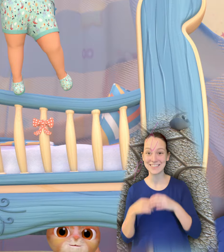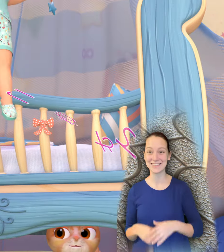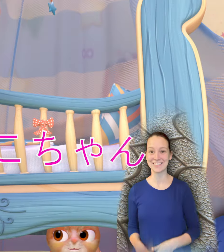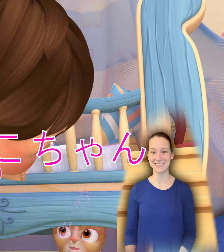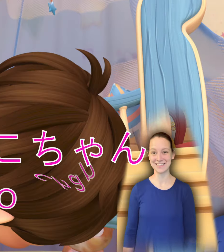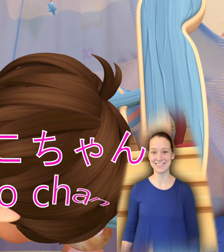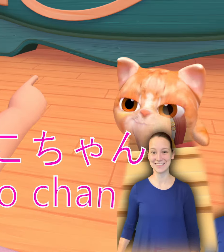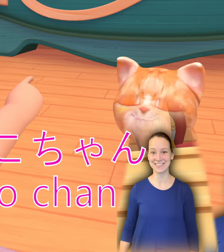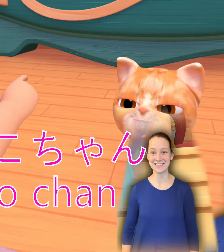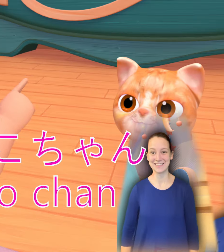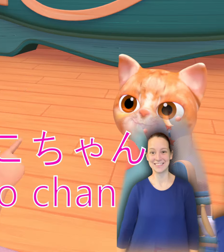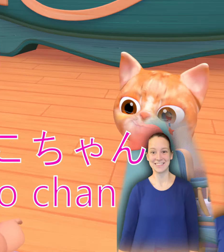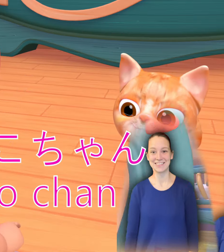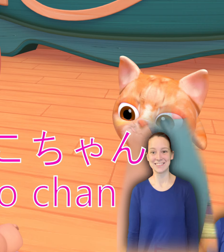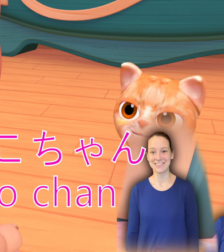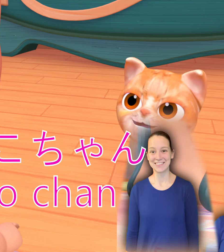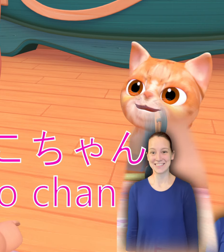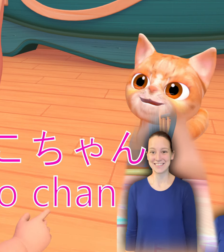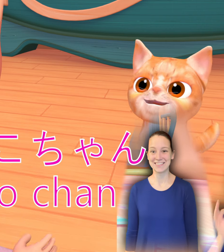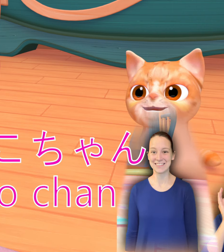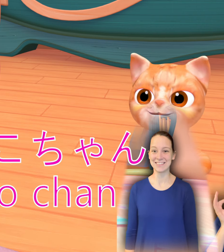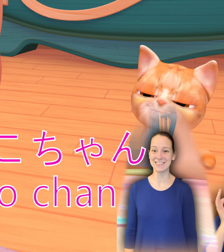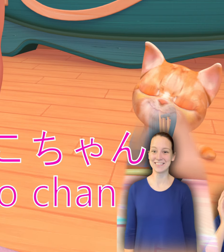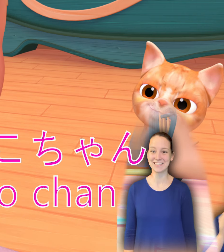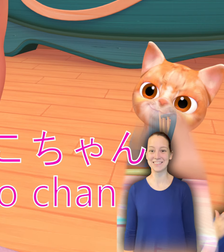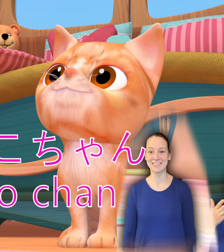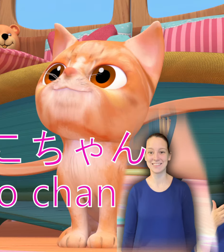終わり可愛い猫ちゃん